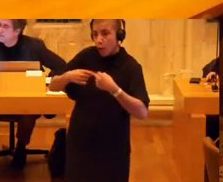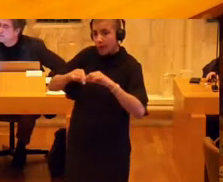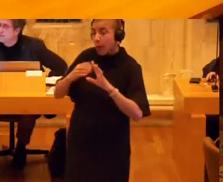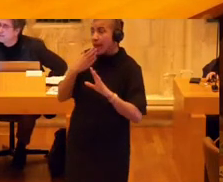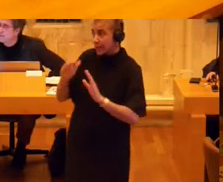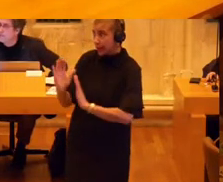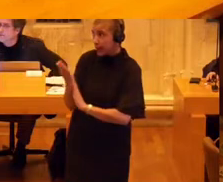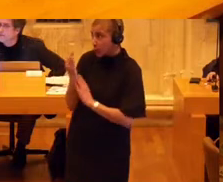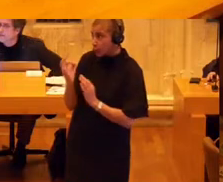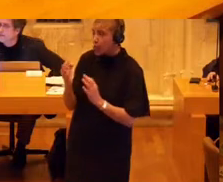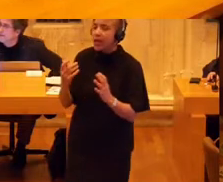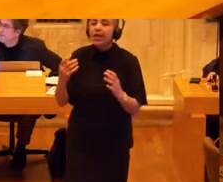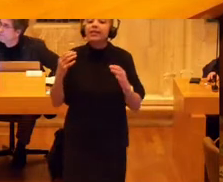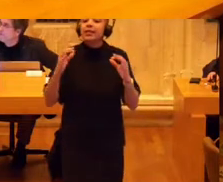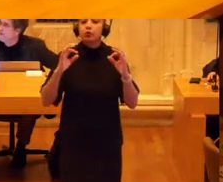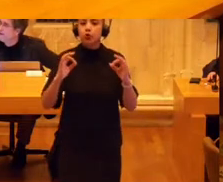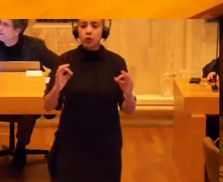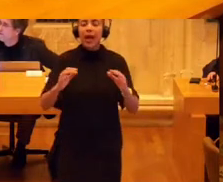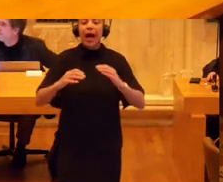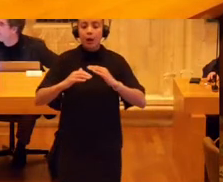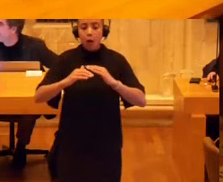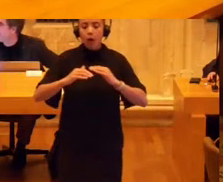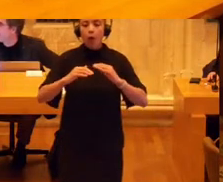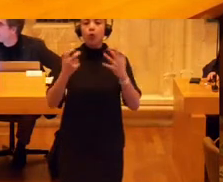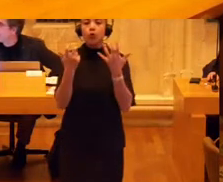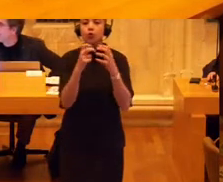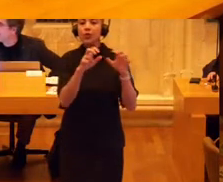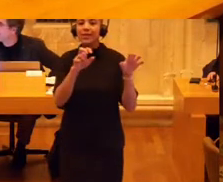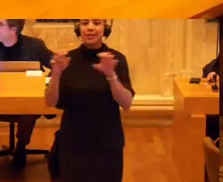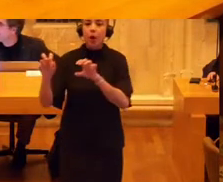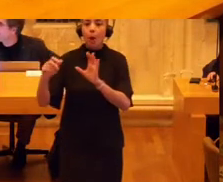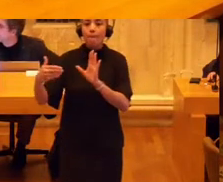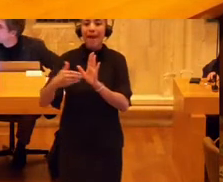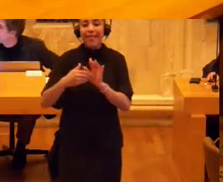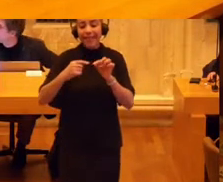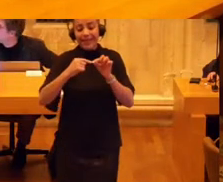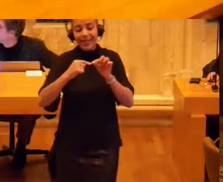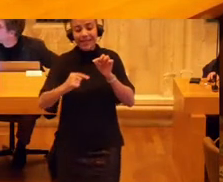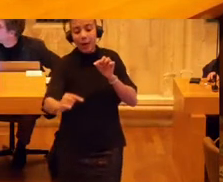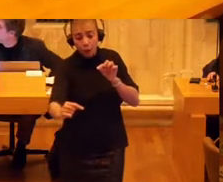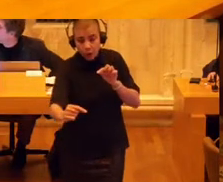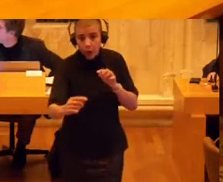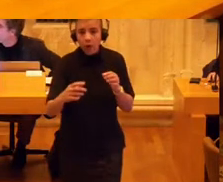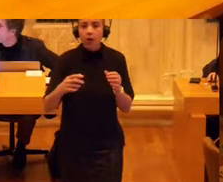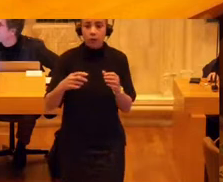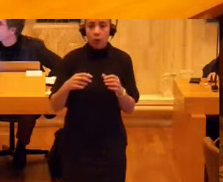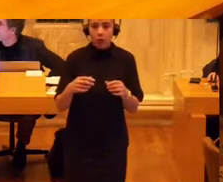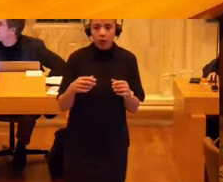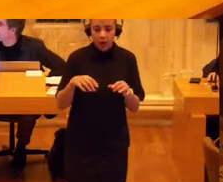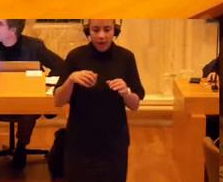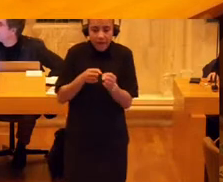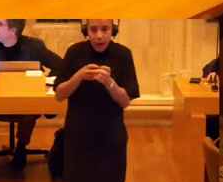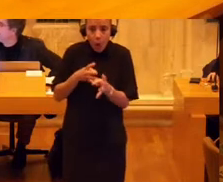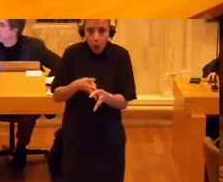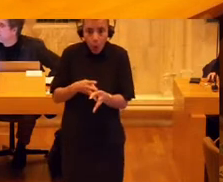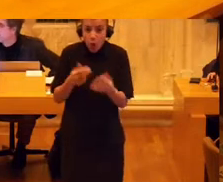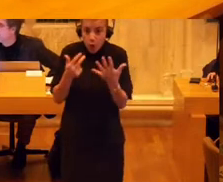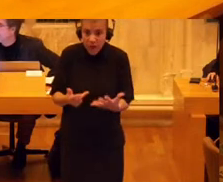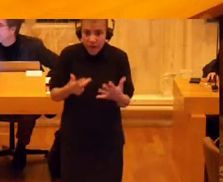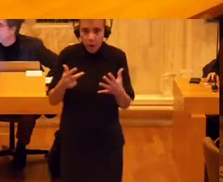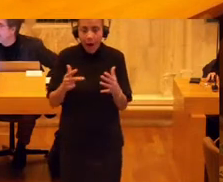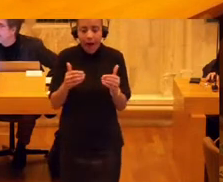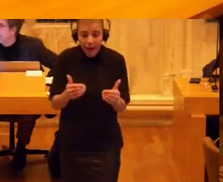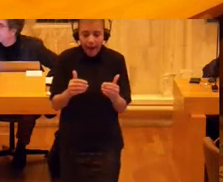que dans une descente de 800 mètres, on va faire arrêter 6 fois le vélo. On fait 6 stop and go. Dans la montée, on en fait 7.